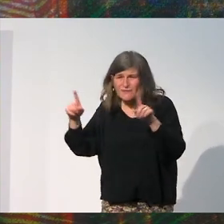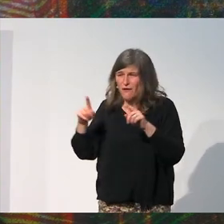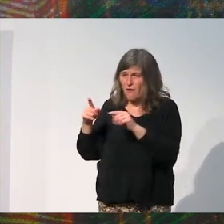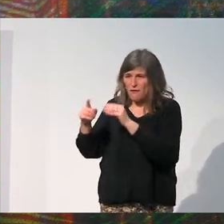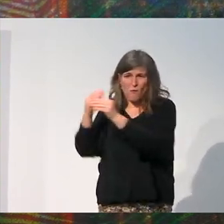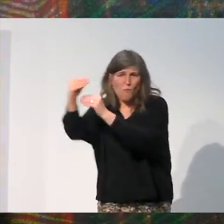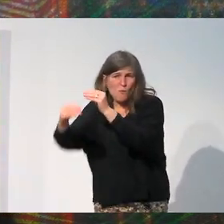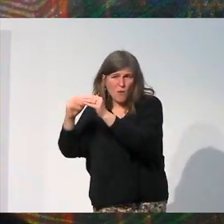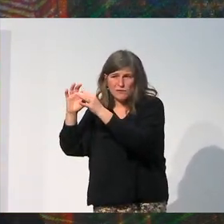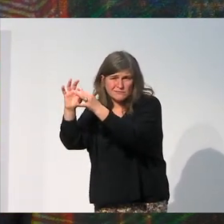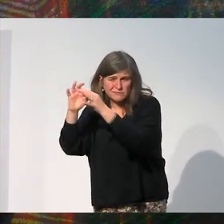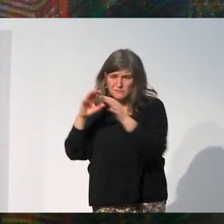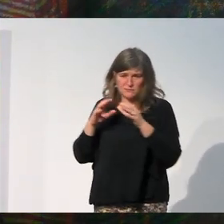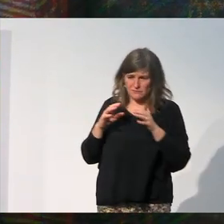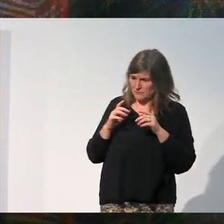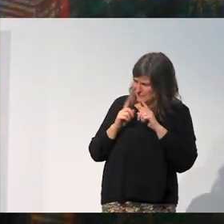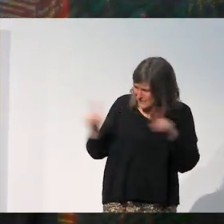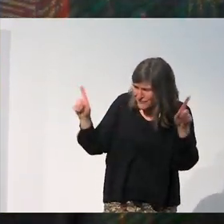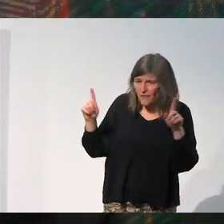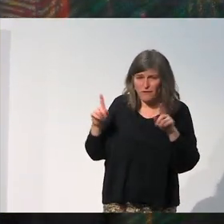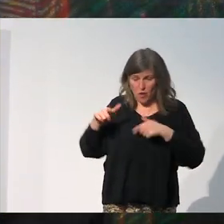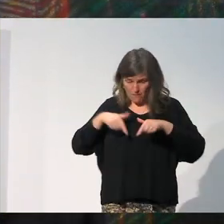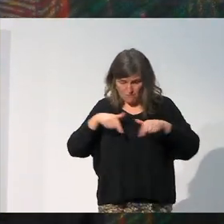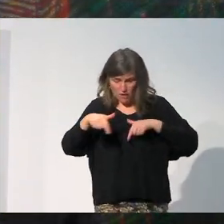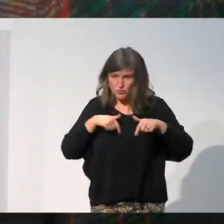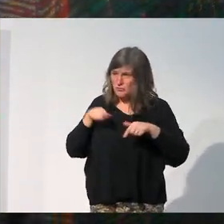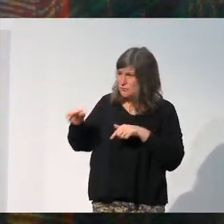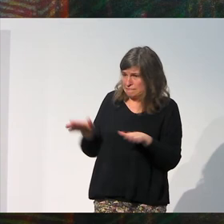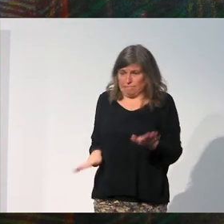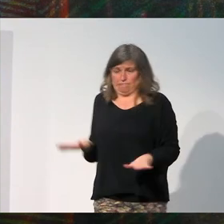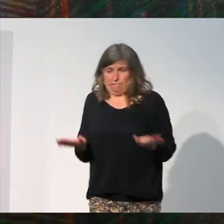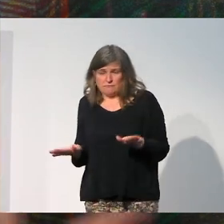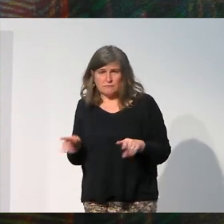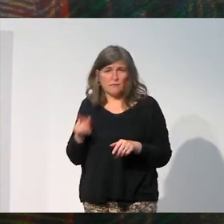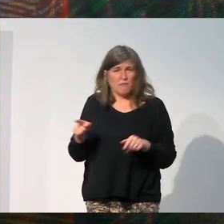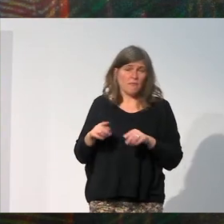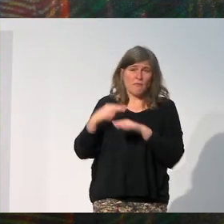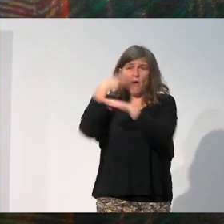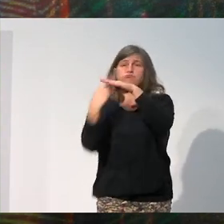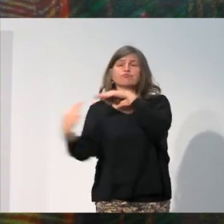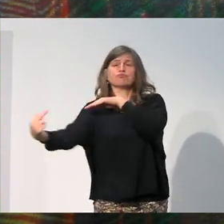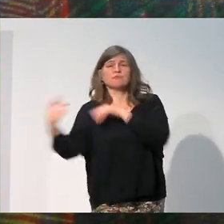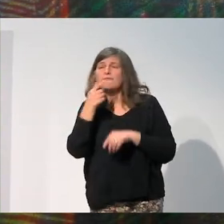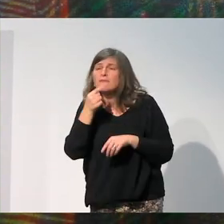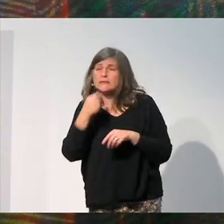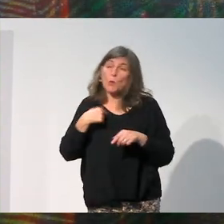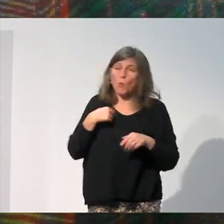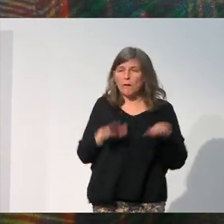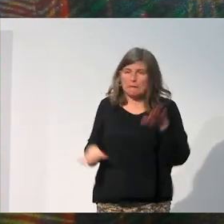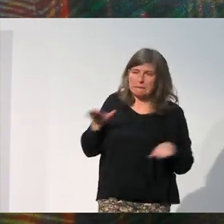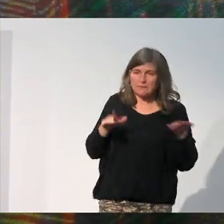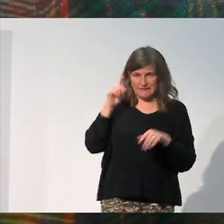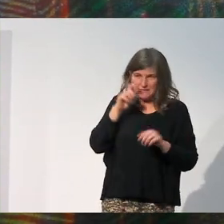monde. On ne marche pas de la même manière. Et a fortiori, nous ne nageons pas aussi bien qu'un grand pingouin. Et pourtant,